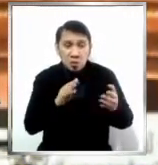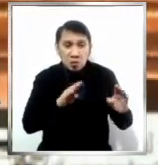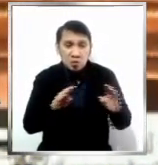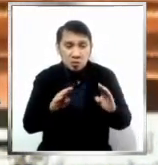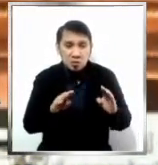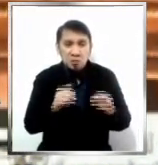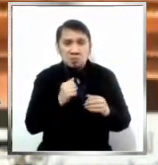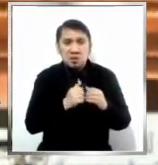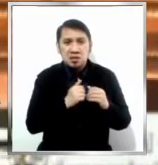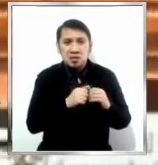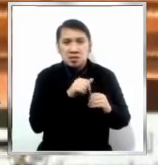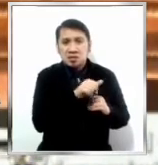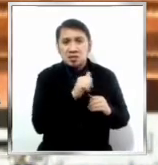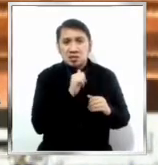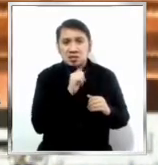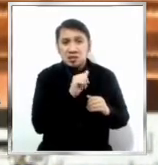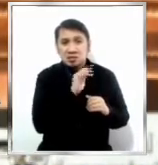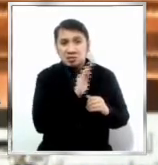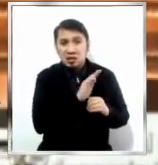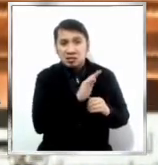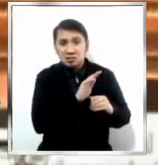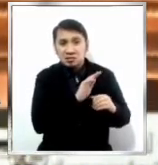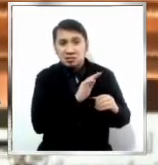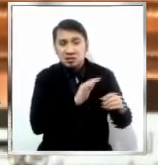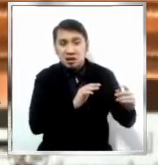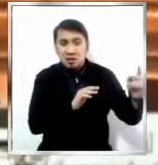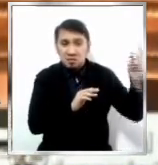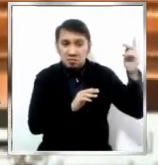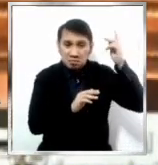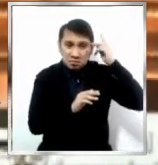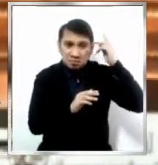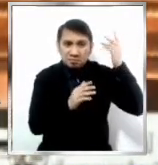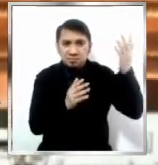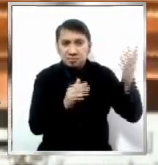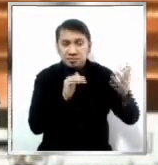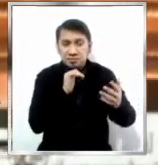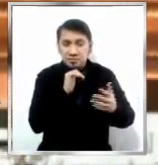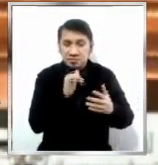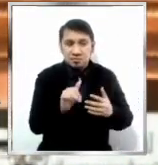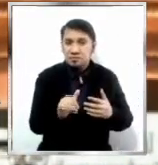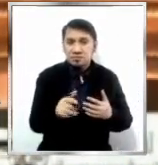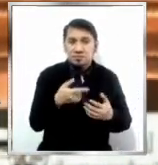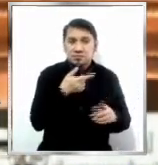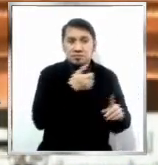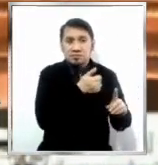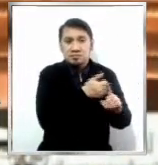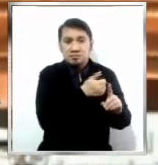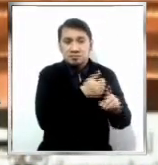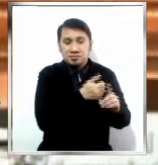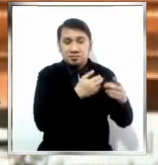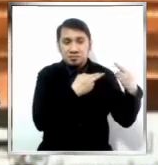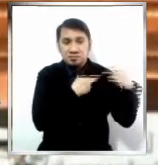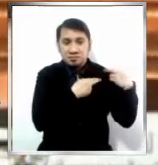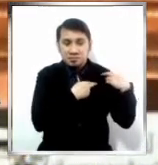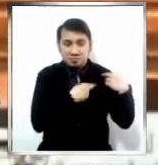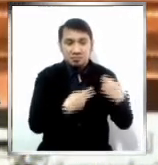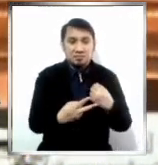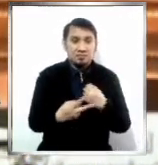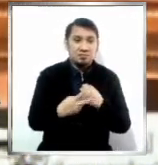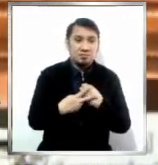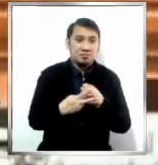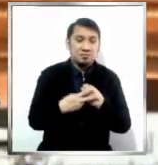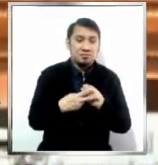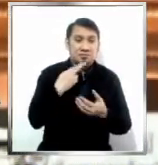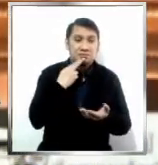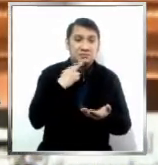Pemberton. He is not required to keep his record of his own and